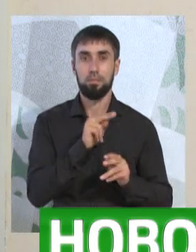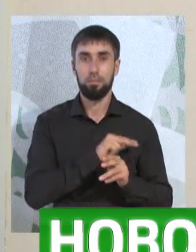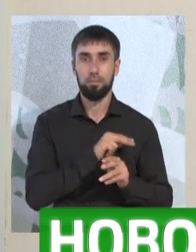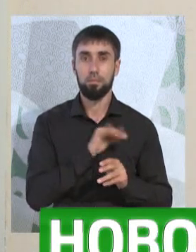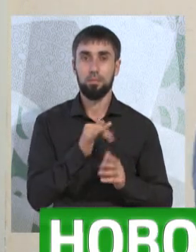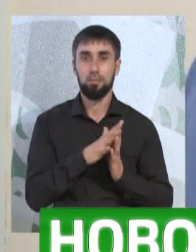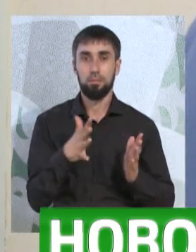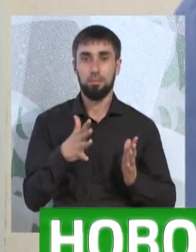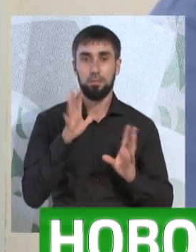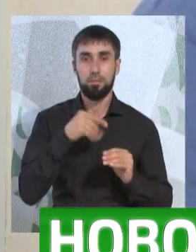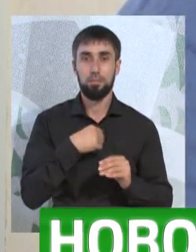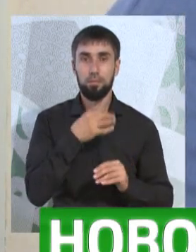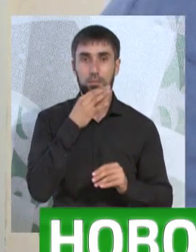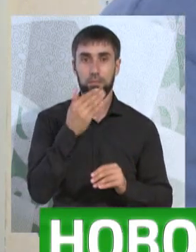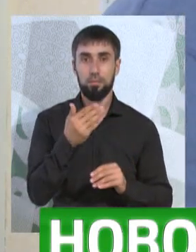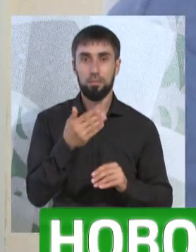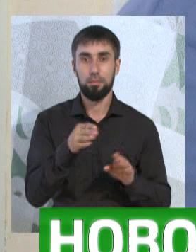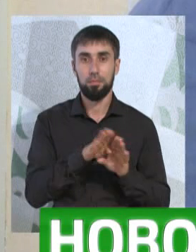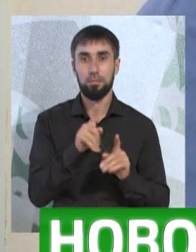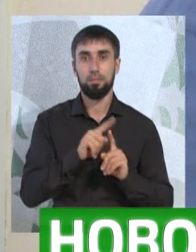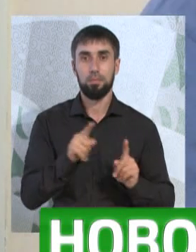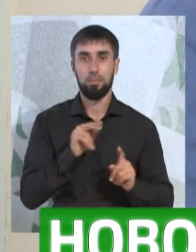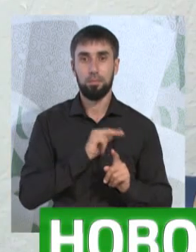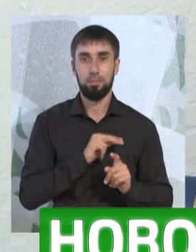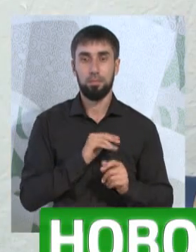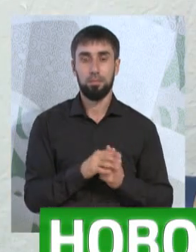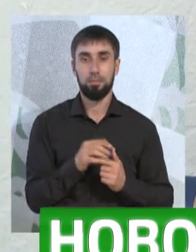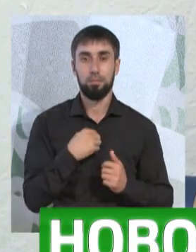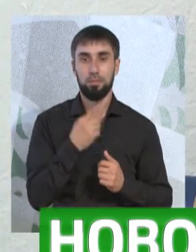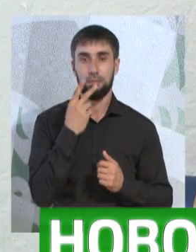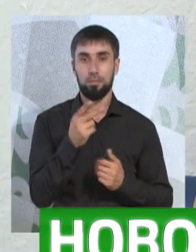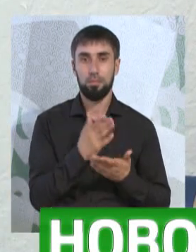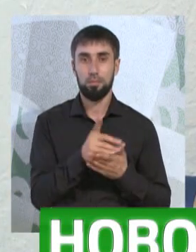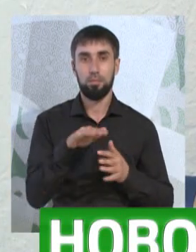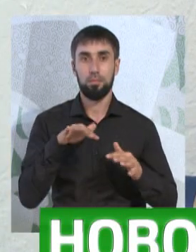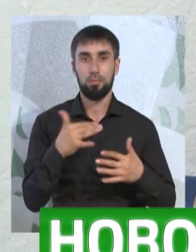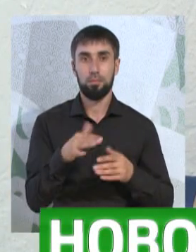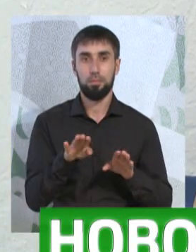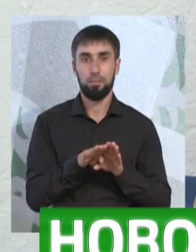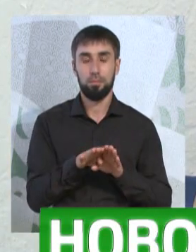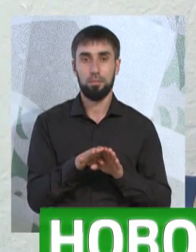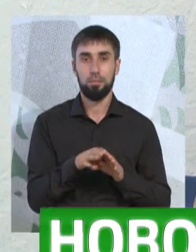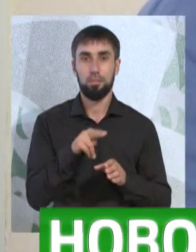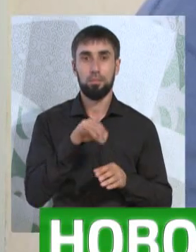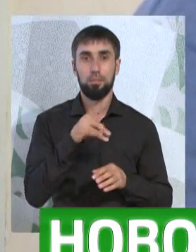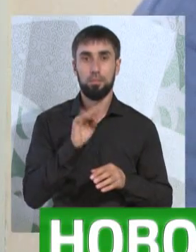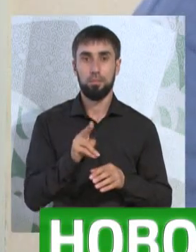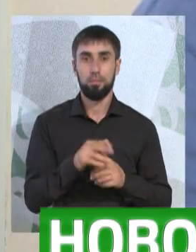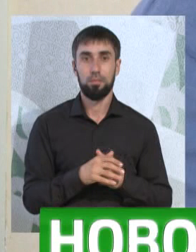больше всего мне понравилась вот эта вот такая необычная работа. Мы здесь видим усталого такого путника,